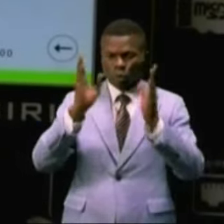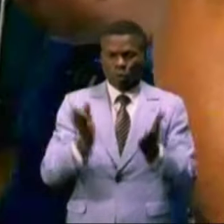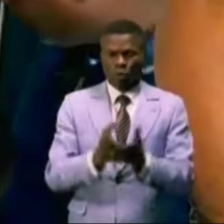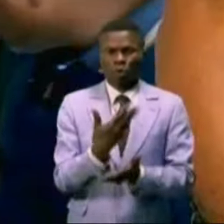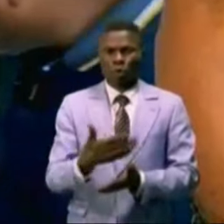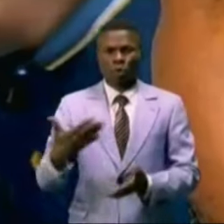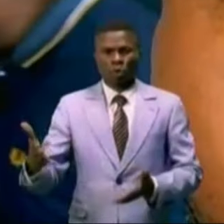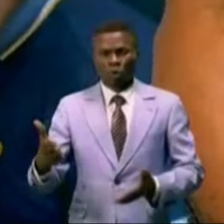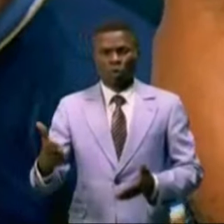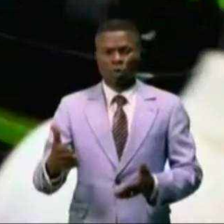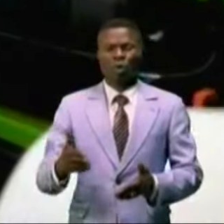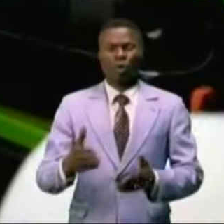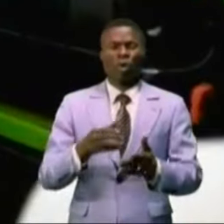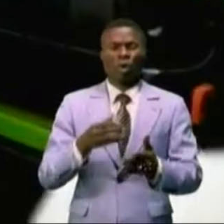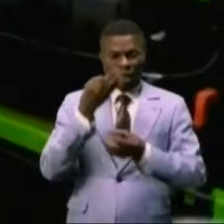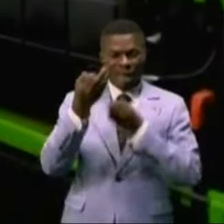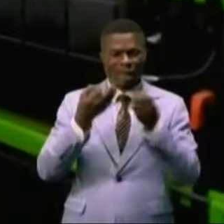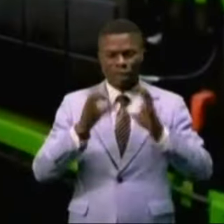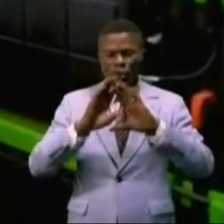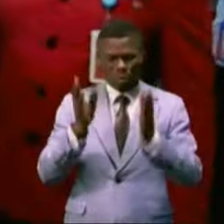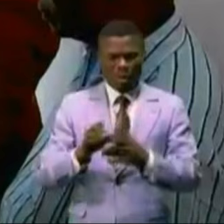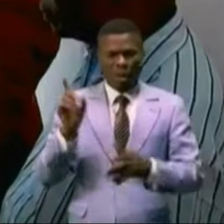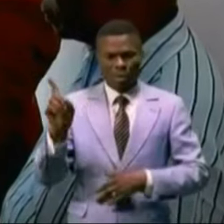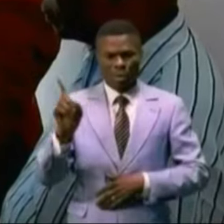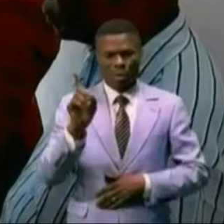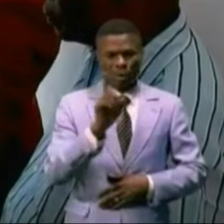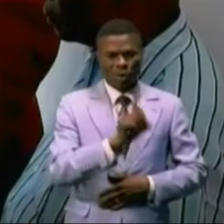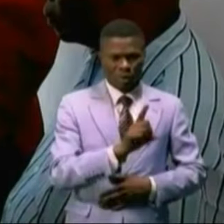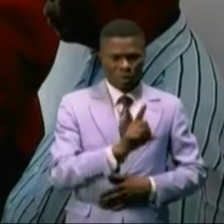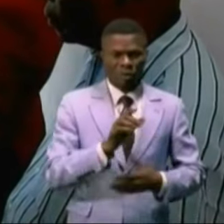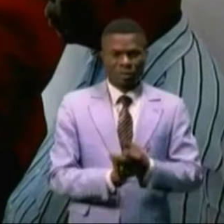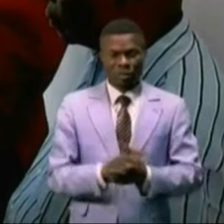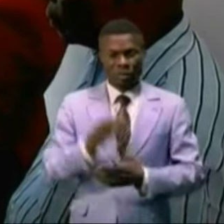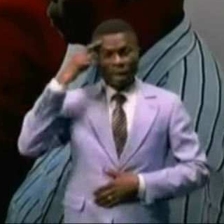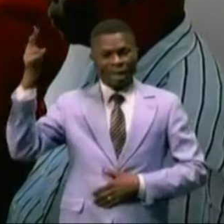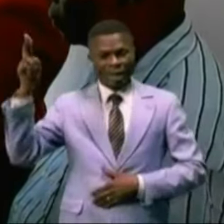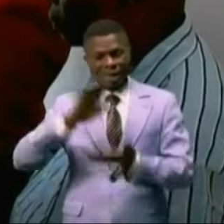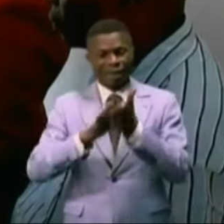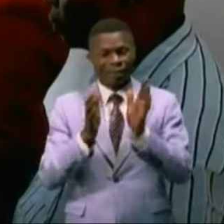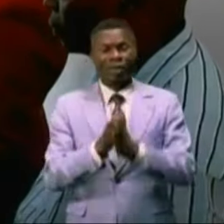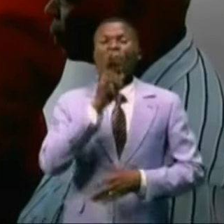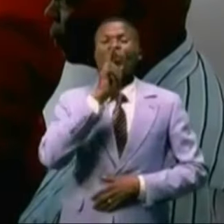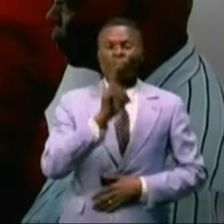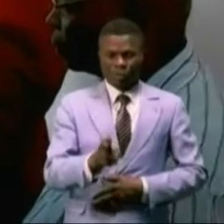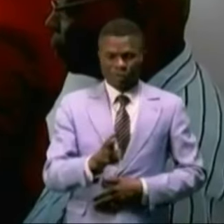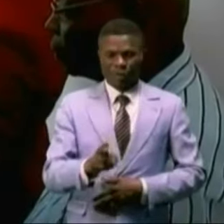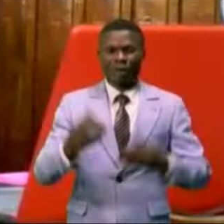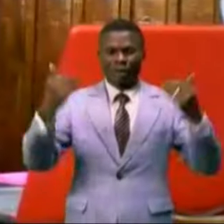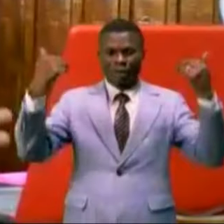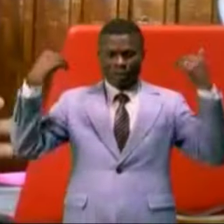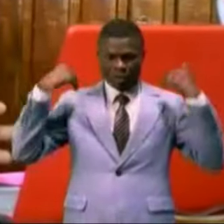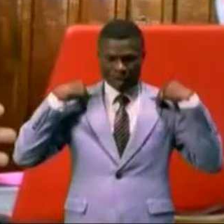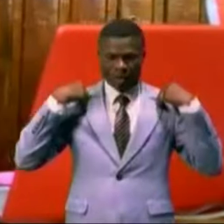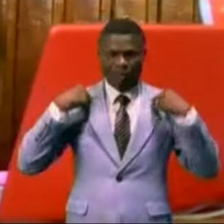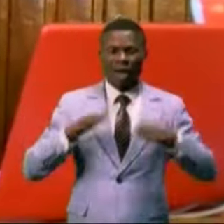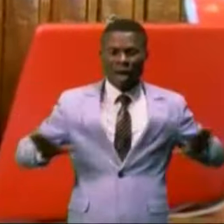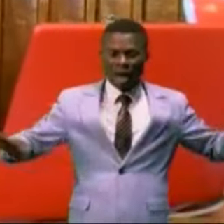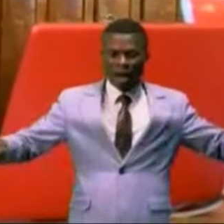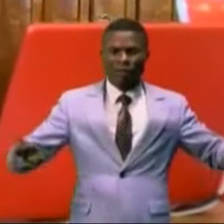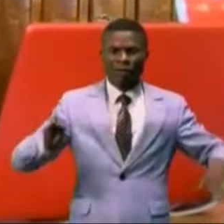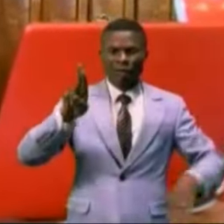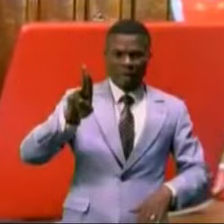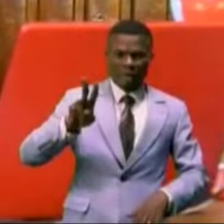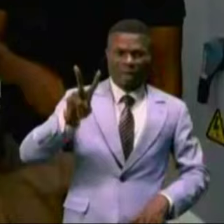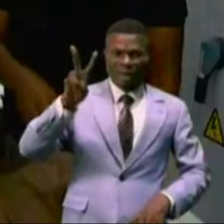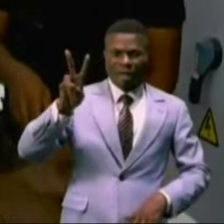ont été passées en revue unité par unité. C'est un rêve qui devient une réalité pour le commandant de la RV en Boujimaï, Romain